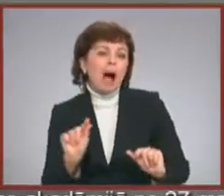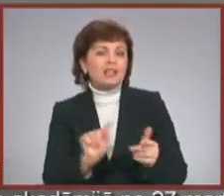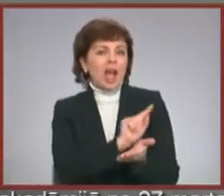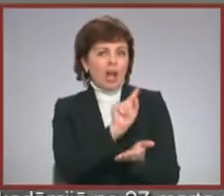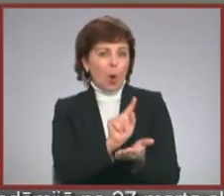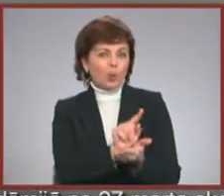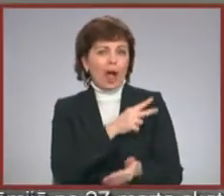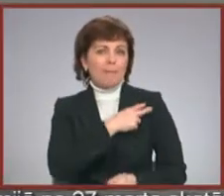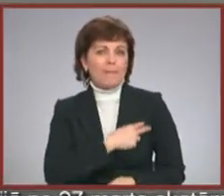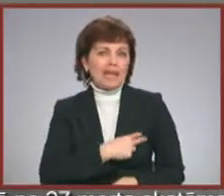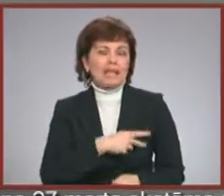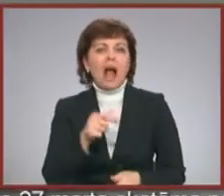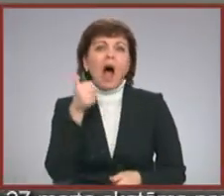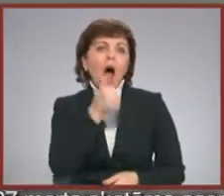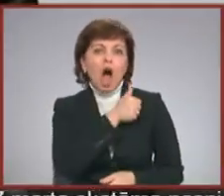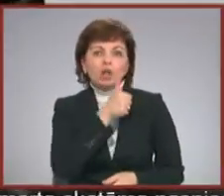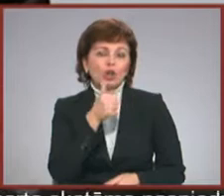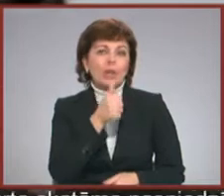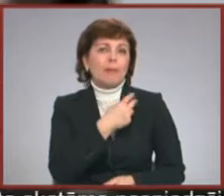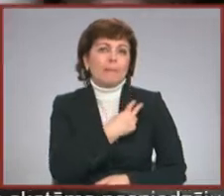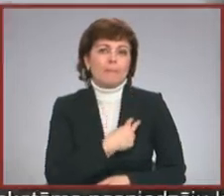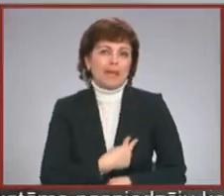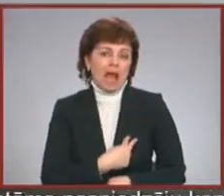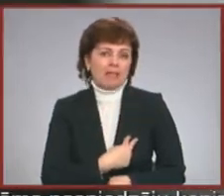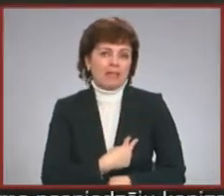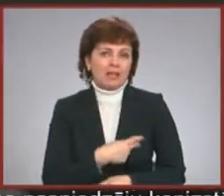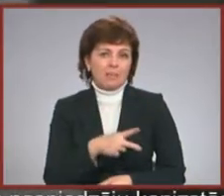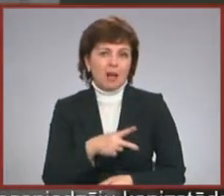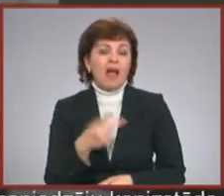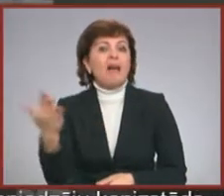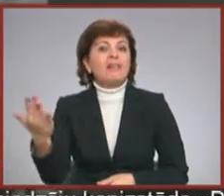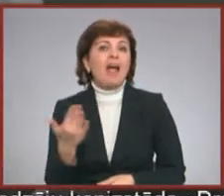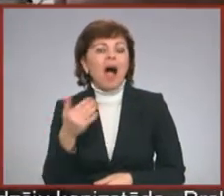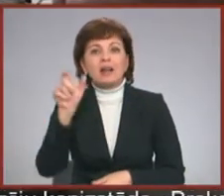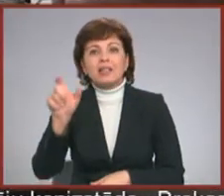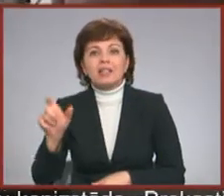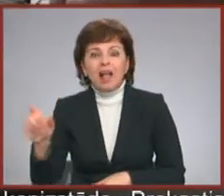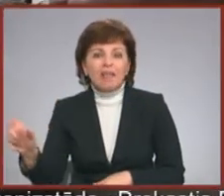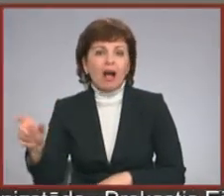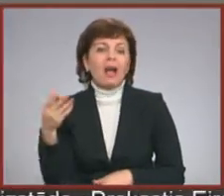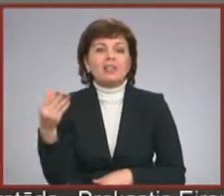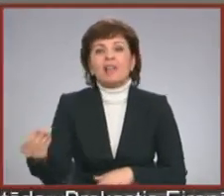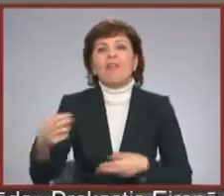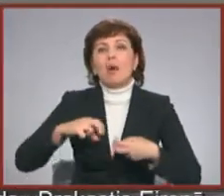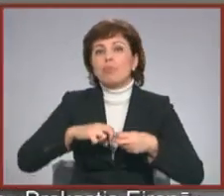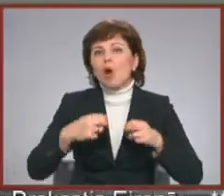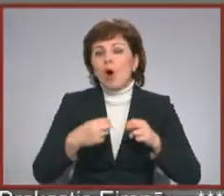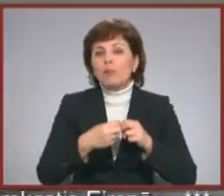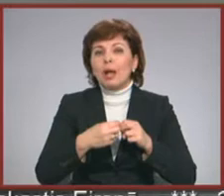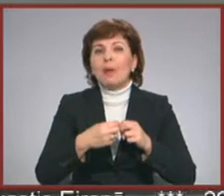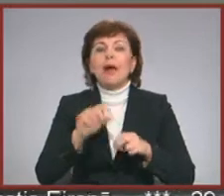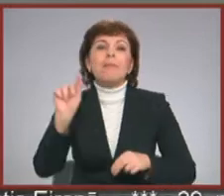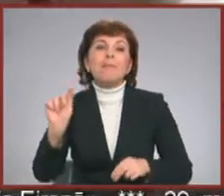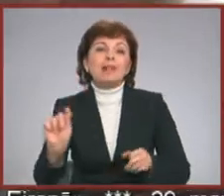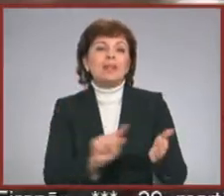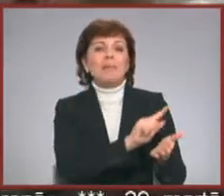ir anonīma biedrība, kur nāk cilvēki ar savām problēmām, ar saviem mazajiem